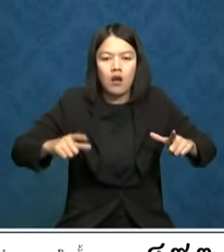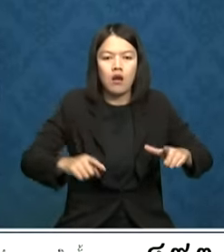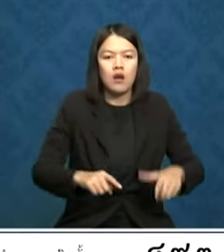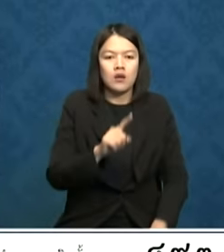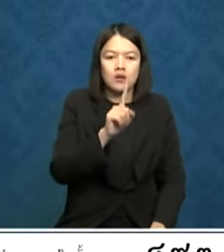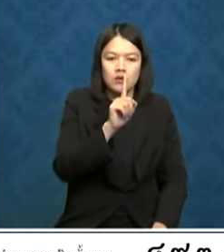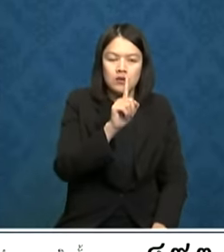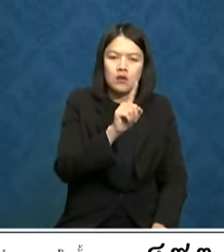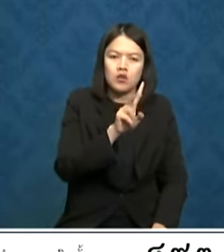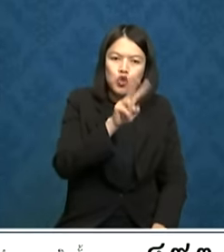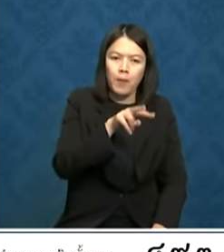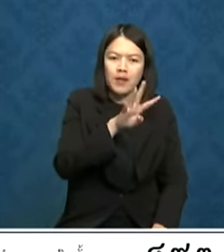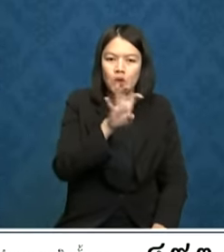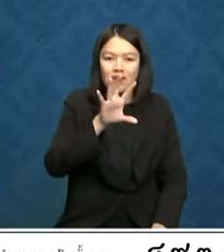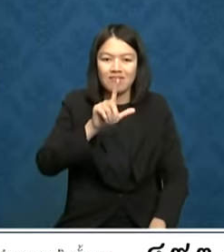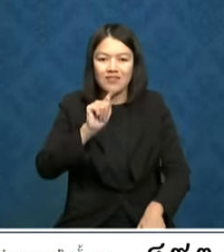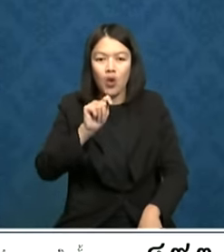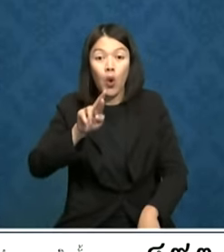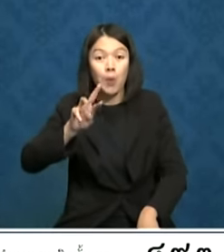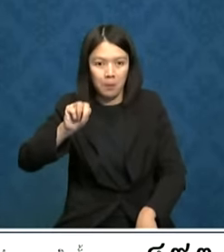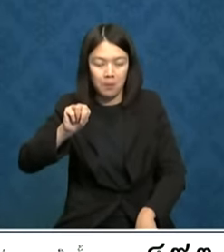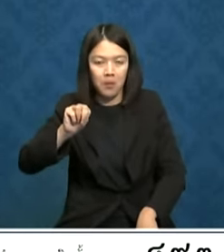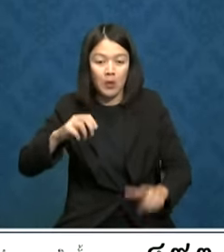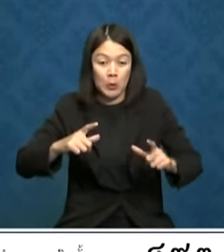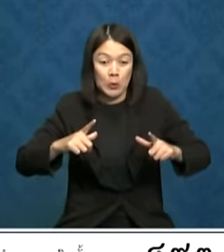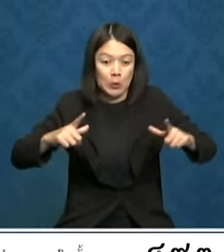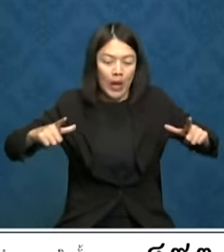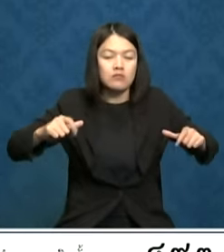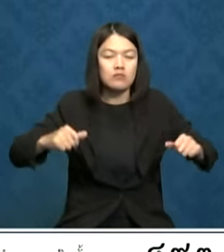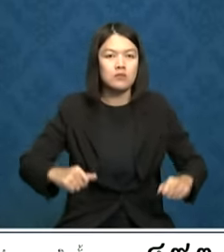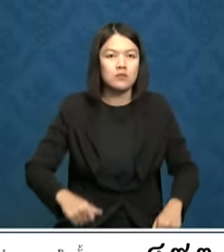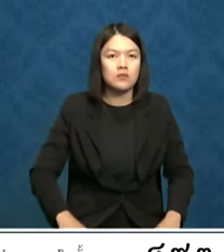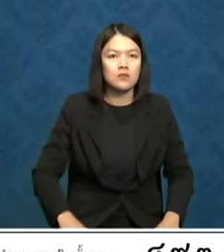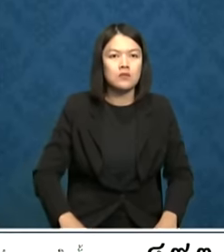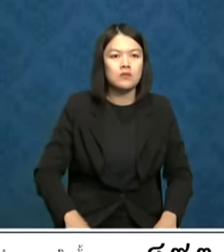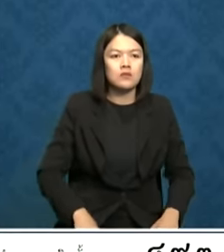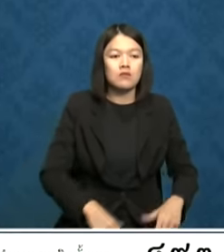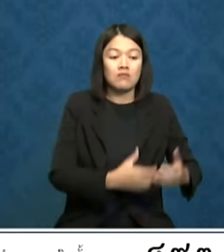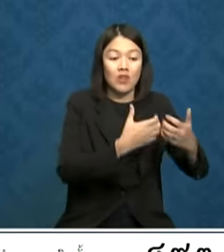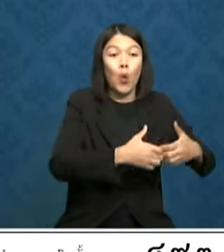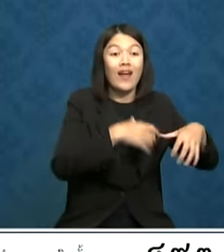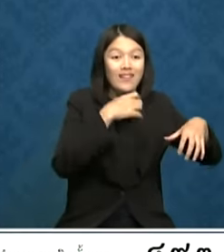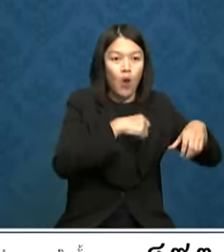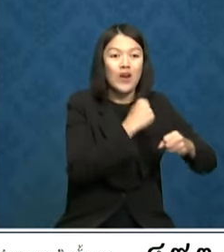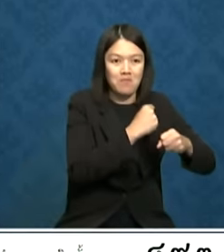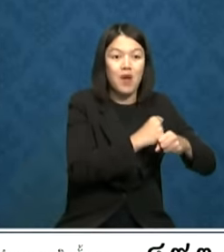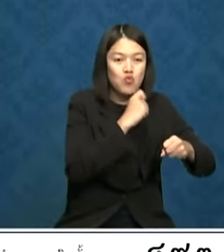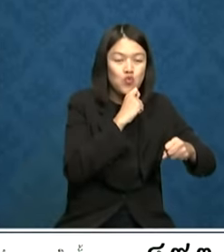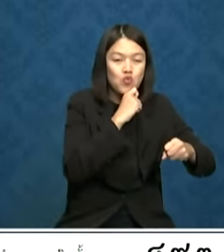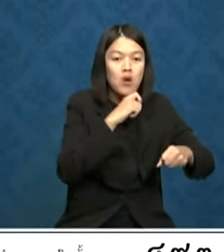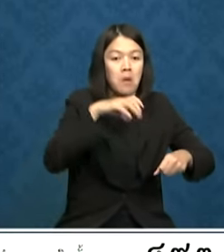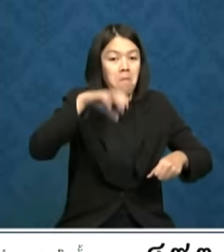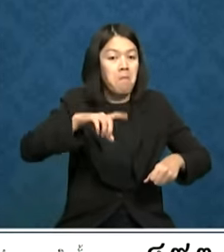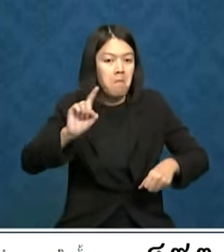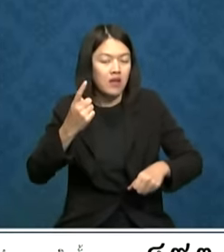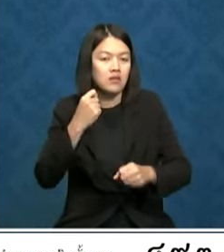ตรเมตเป็น 2,400ตรเมตและท่านปลัดยืนยันว่าโรงงานเก่าก็ยังคงผลิตอยู่นะคะสรุปว่าท่านมีกำลังการ